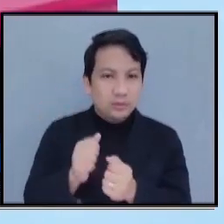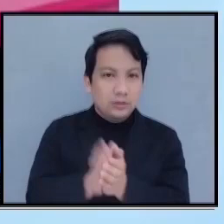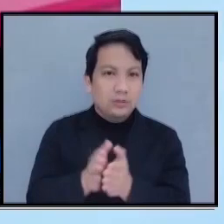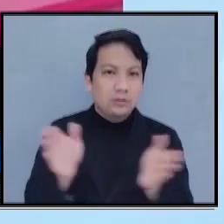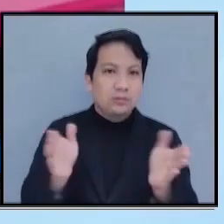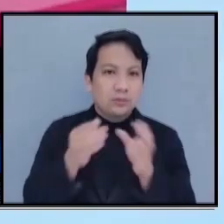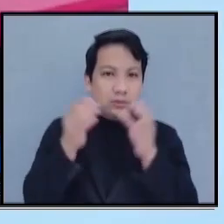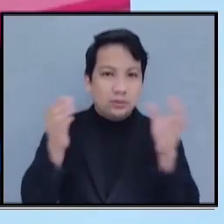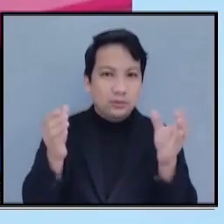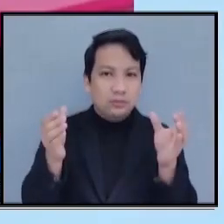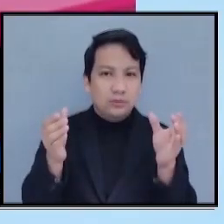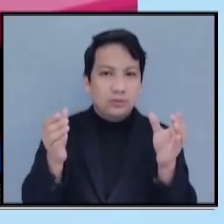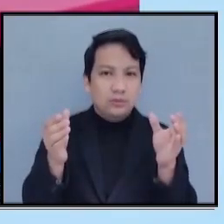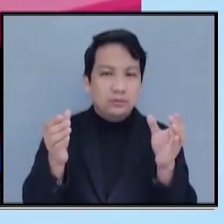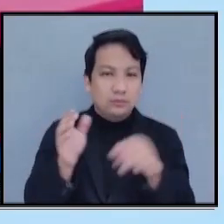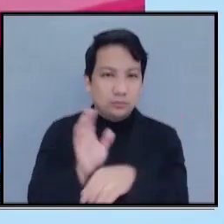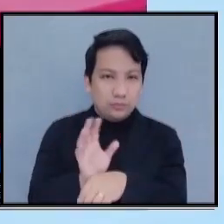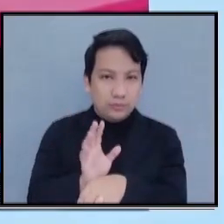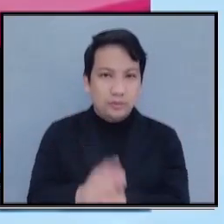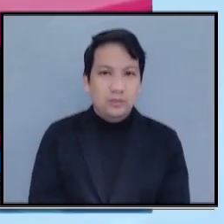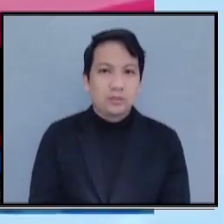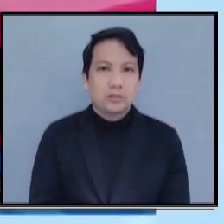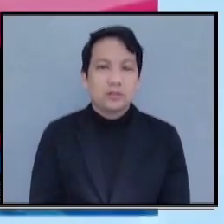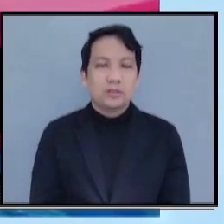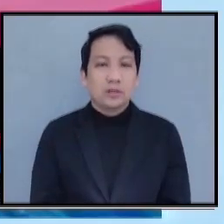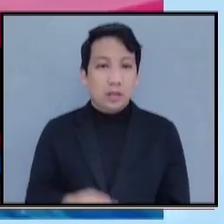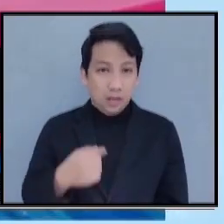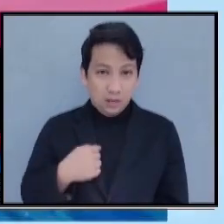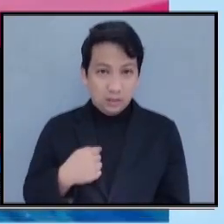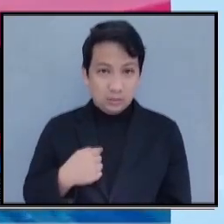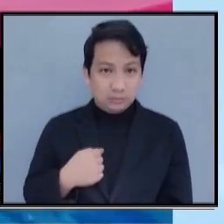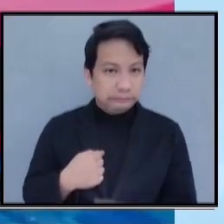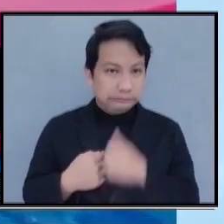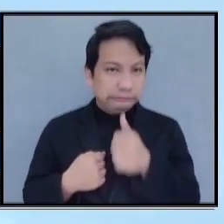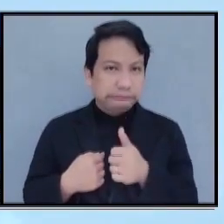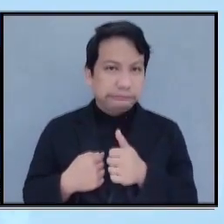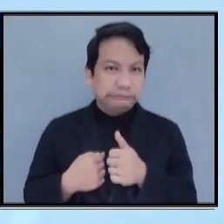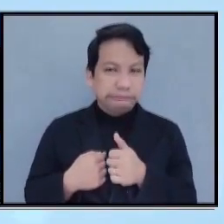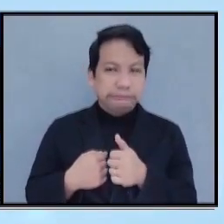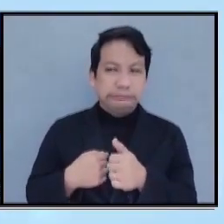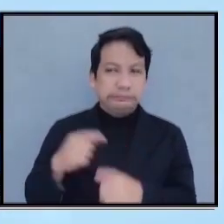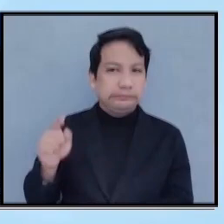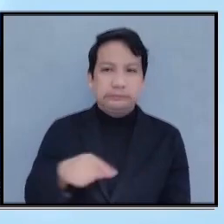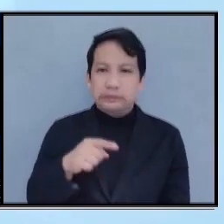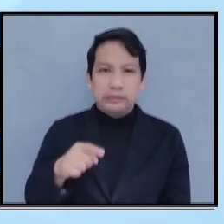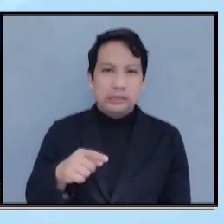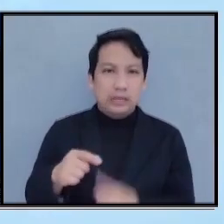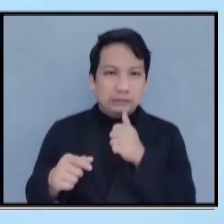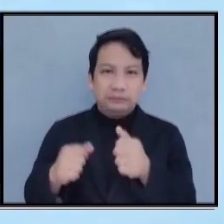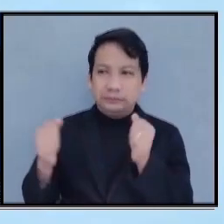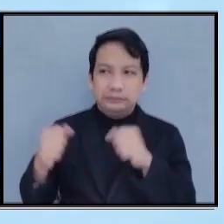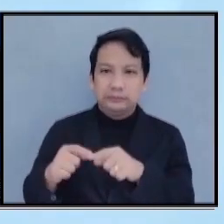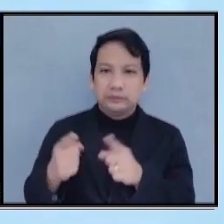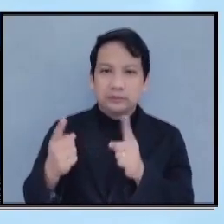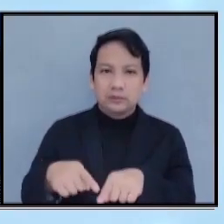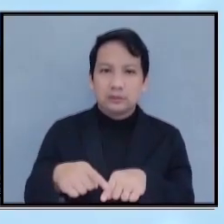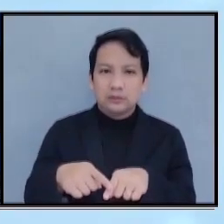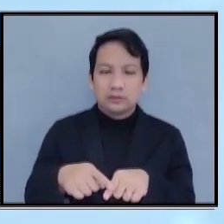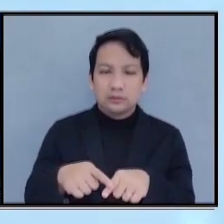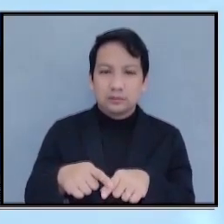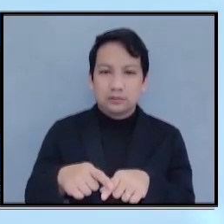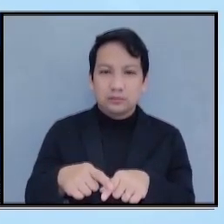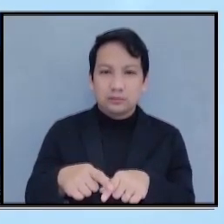film." Dagdag pa niya, "To say that I'm disappointed that they are not nominated in their respective categories would be an